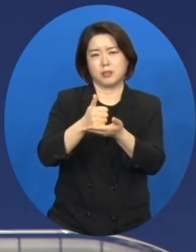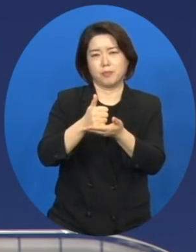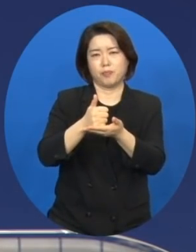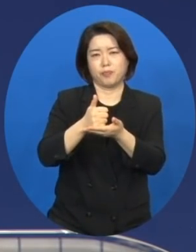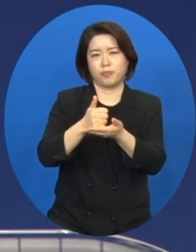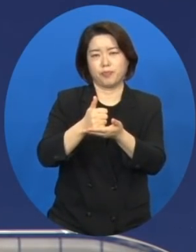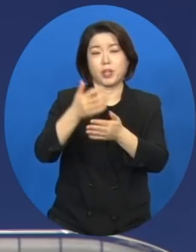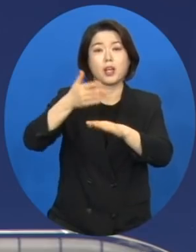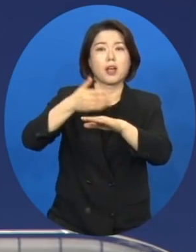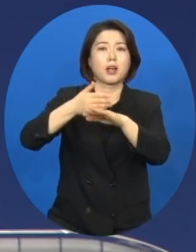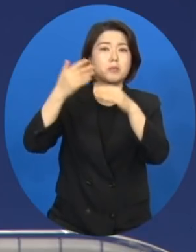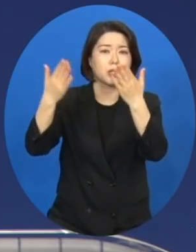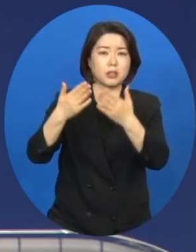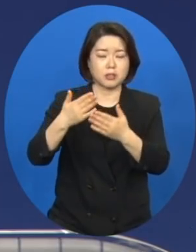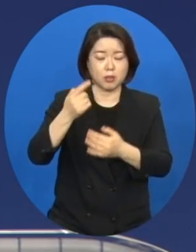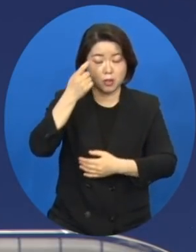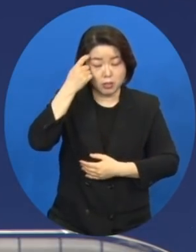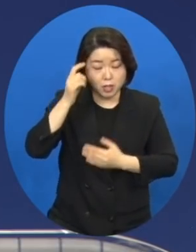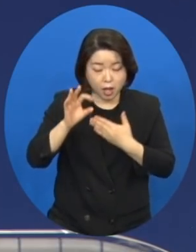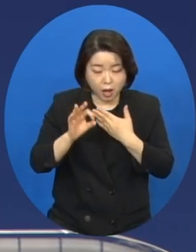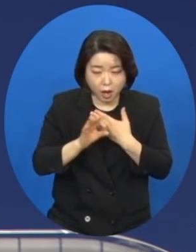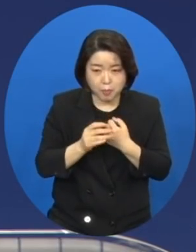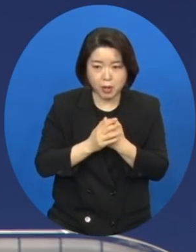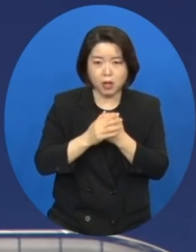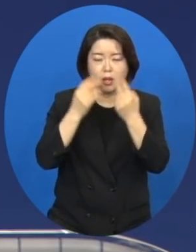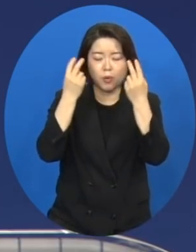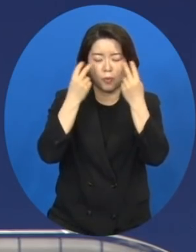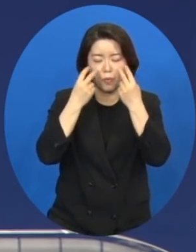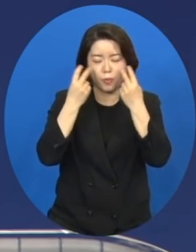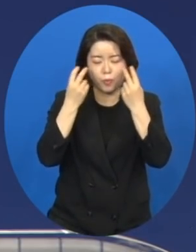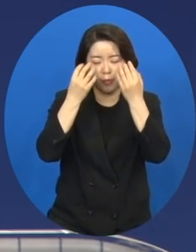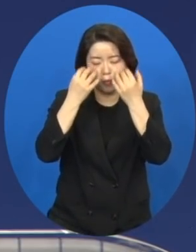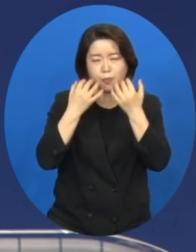너무나 감사해서 생각만 하면 눈물이 그렇게 난다고.